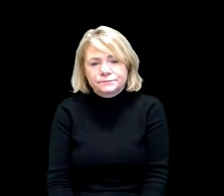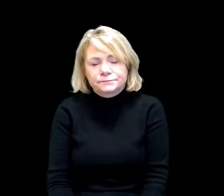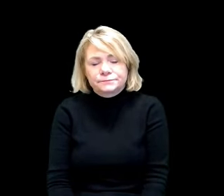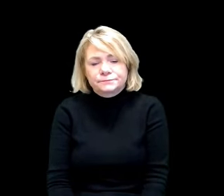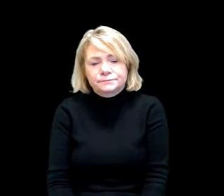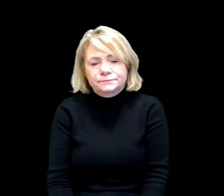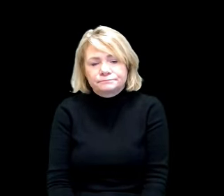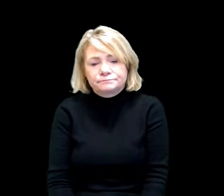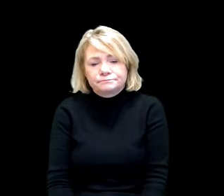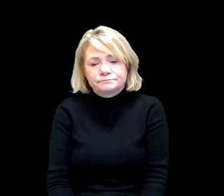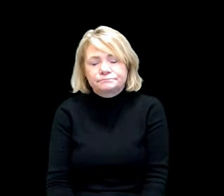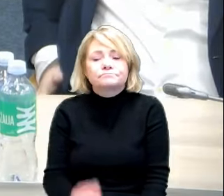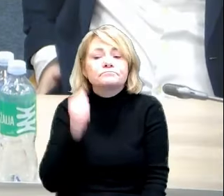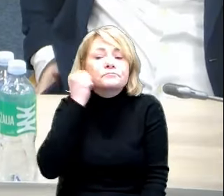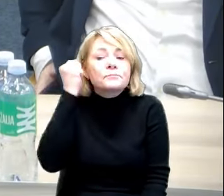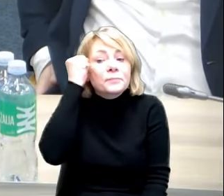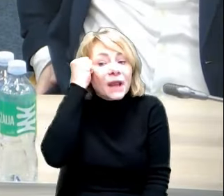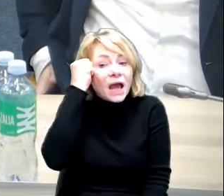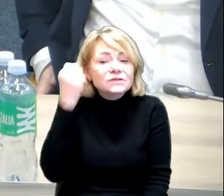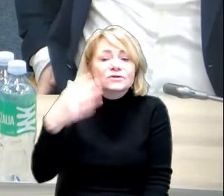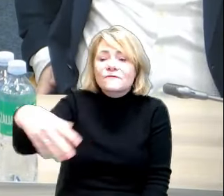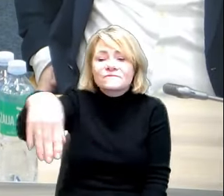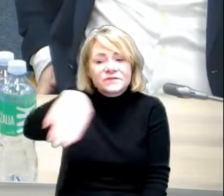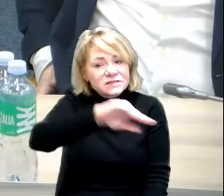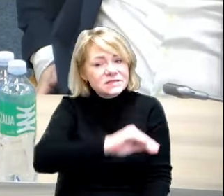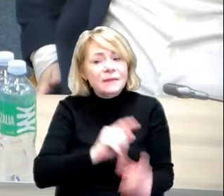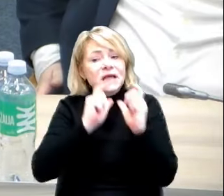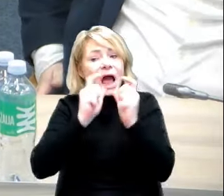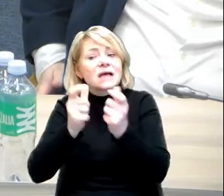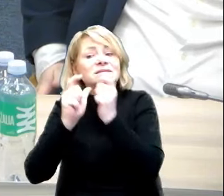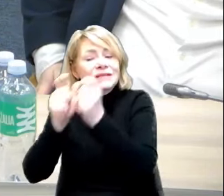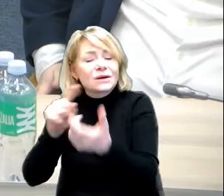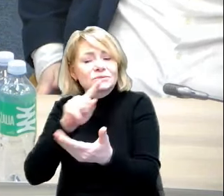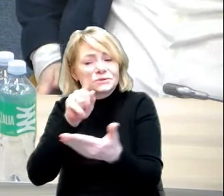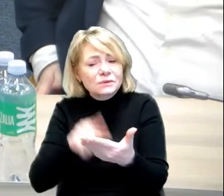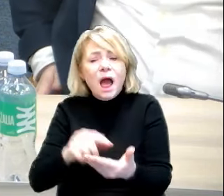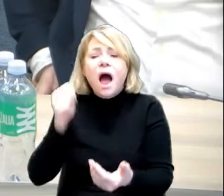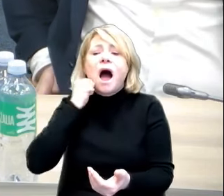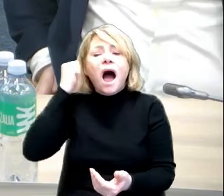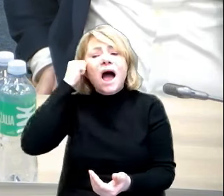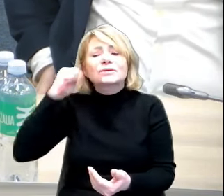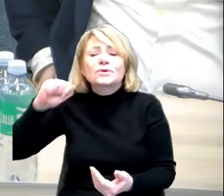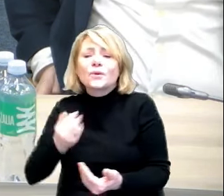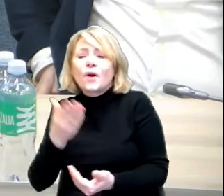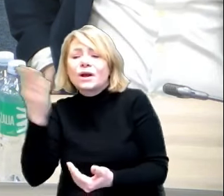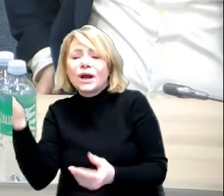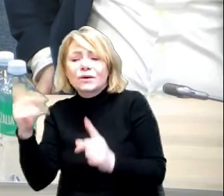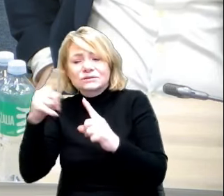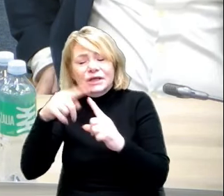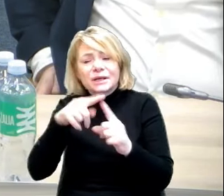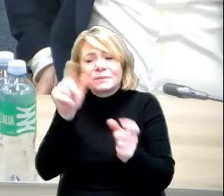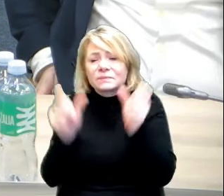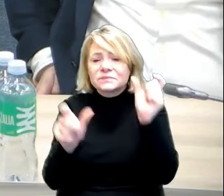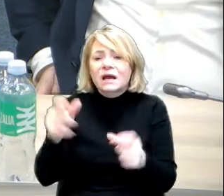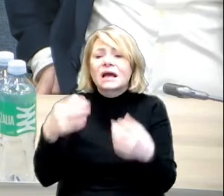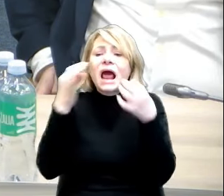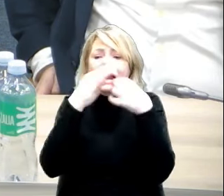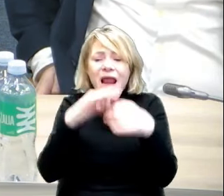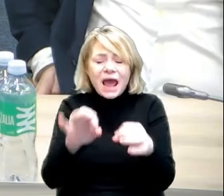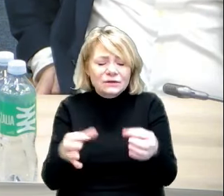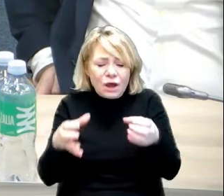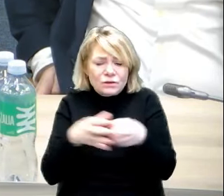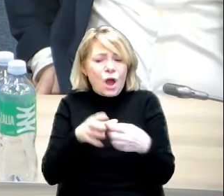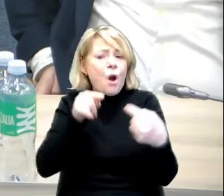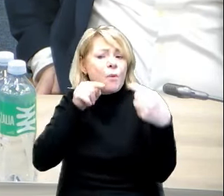taigi ačiū visiems atsakiusiems į klausimus ačiū kolegom tarybos nariams kad leidote opozicijai daugiau nei valandą